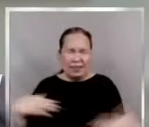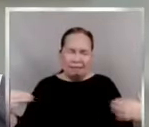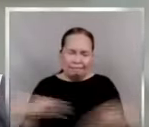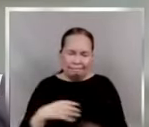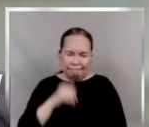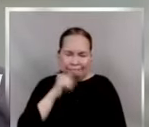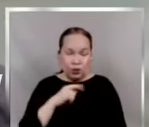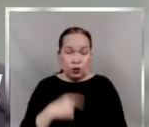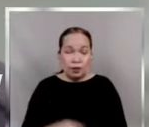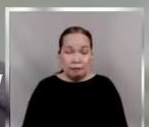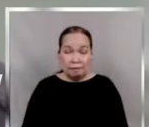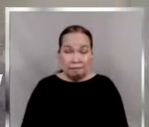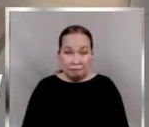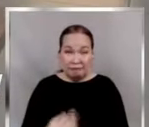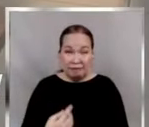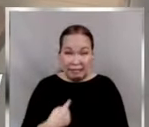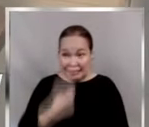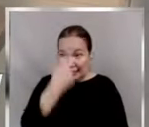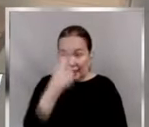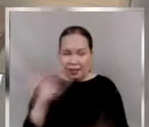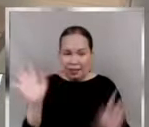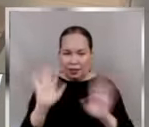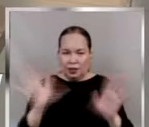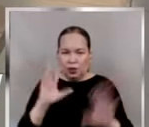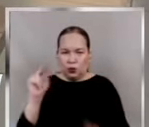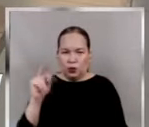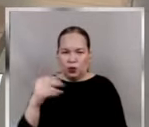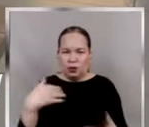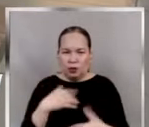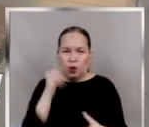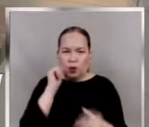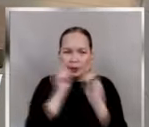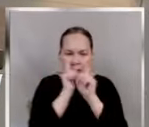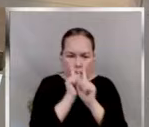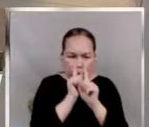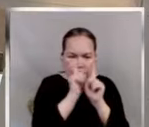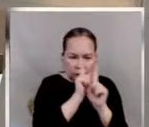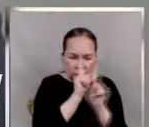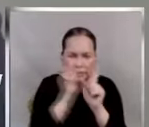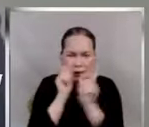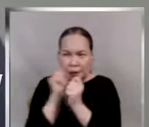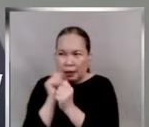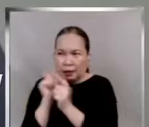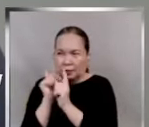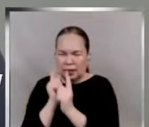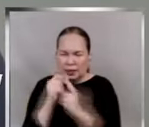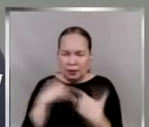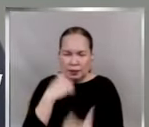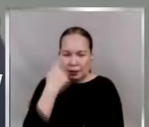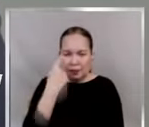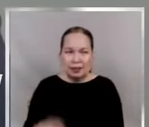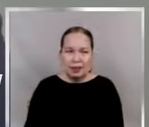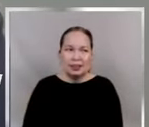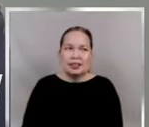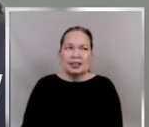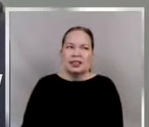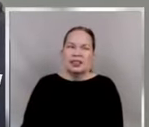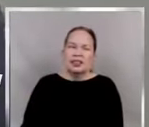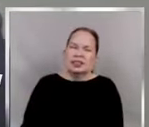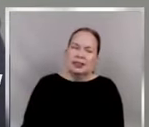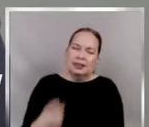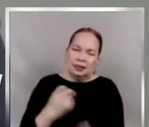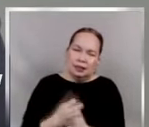Rob na wala siyang kasama kahit saan siya magpunta sa kanilang set. Hindi ko po kakayanin yata mag-isa